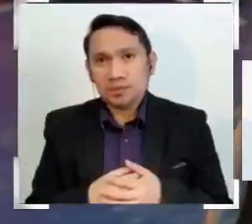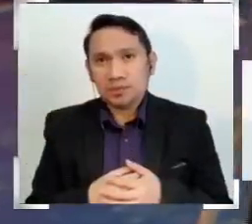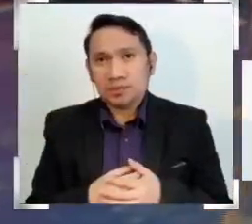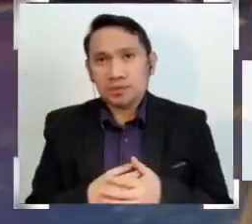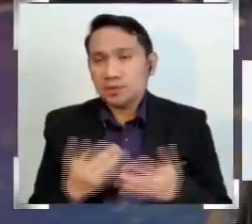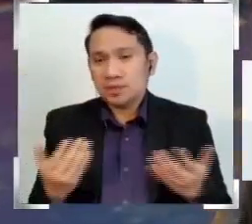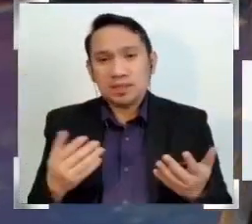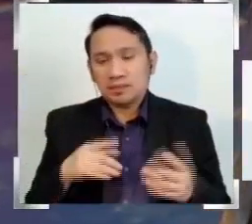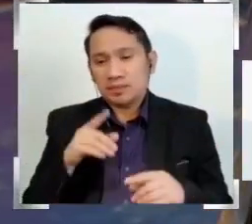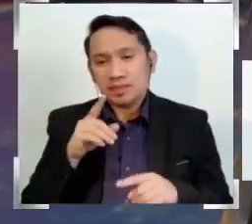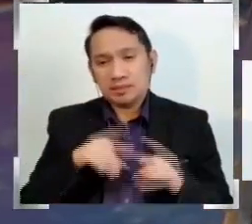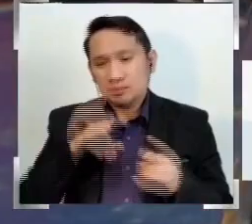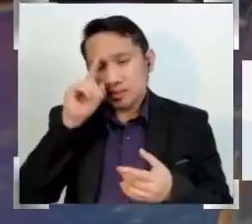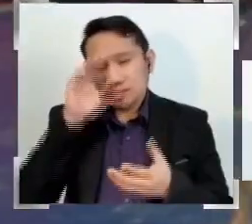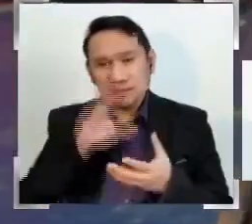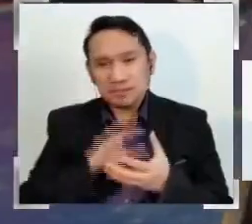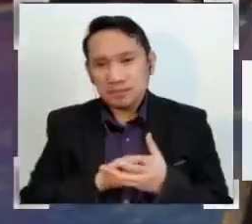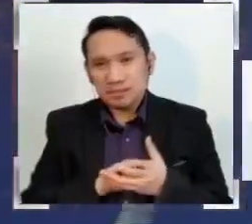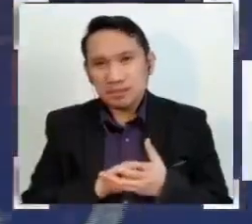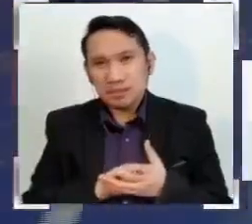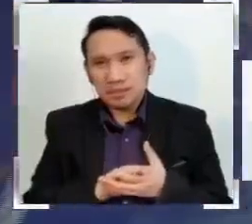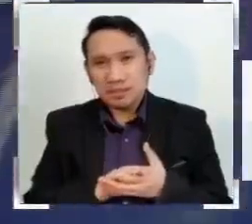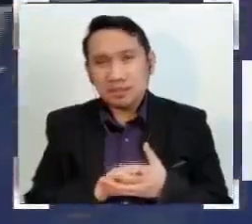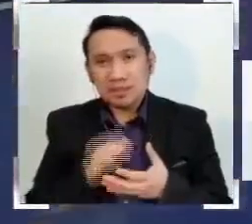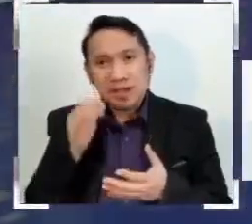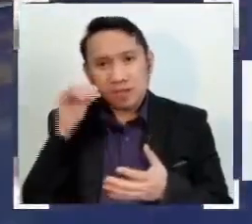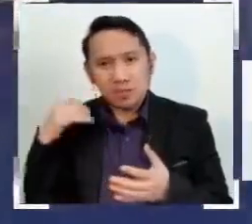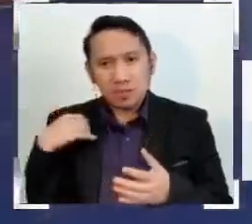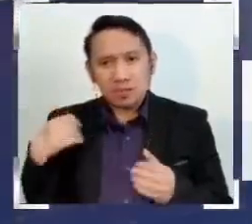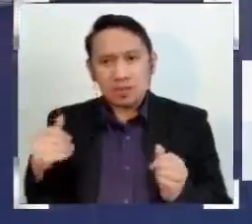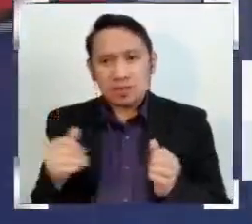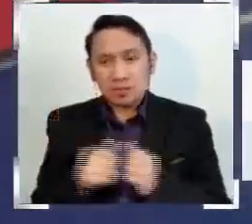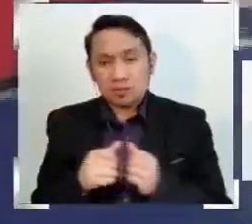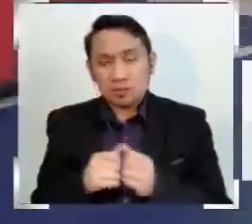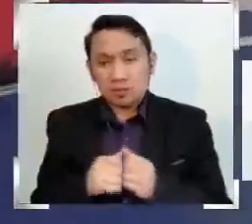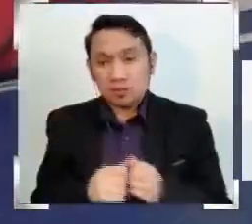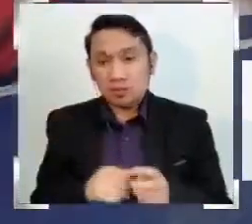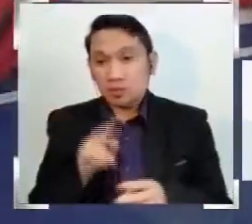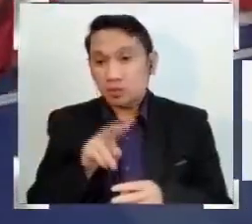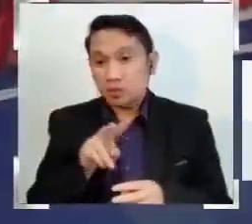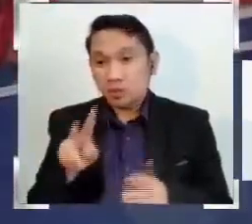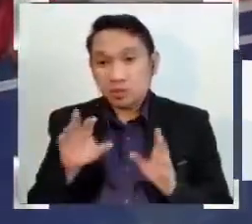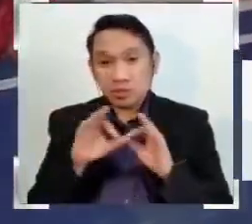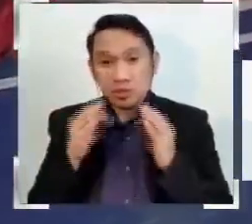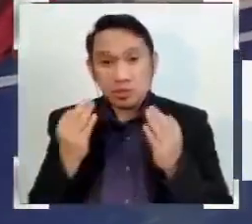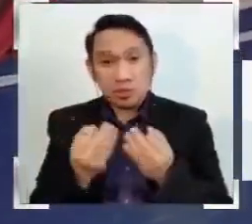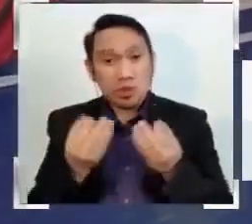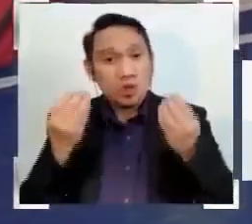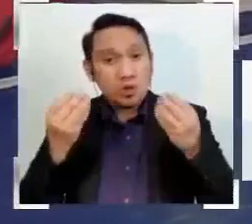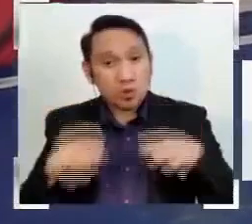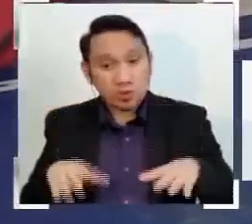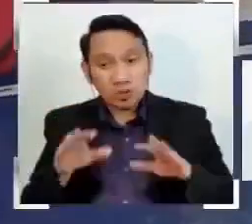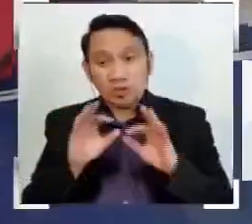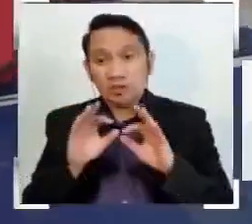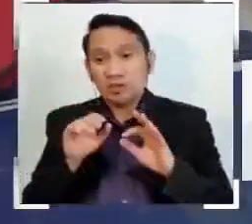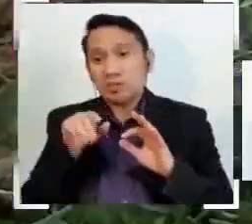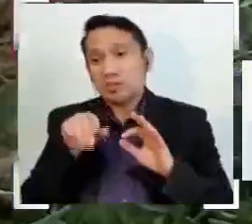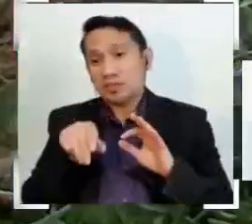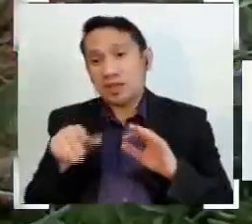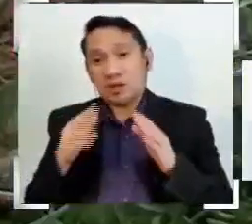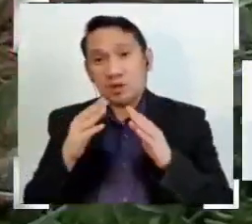hindi ko talaga maano. Kasama ko lang siya kahapon ng hapon eh. 22 pamilya ang nawalan ng tirahan at tumutuloy muna sa covered court ng